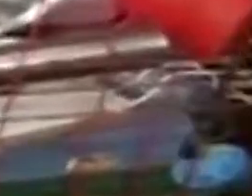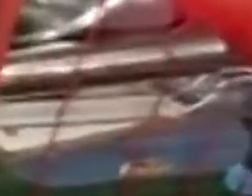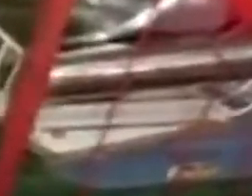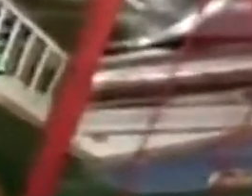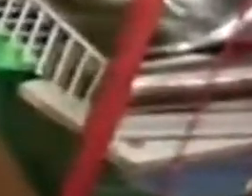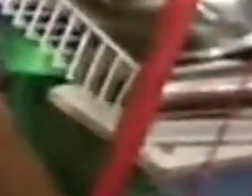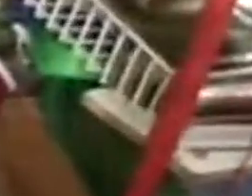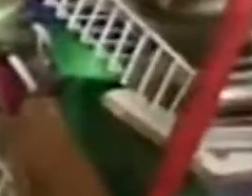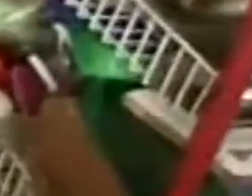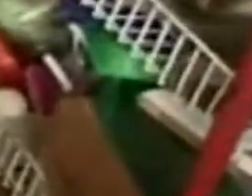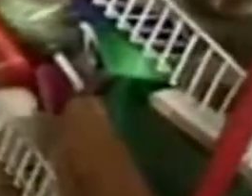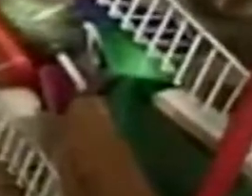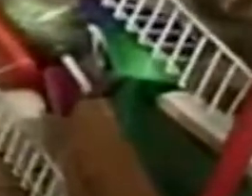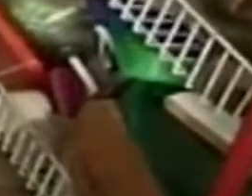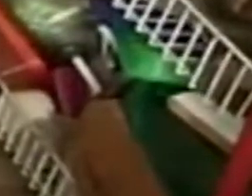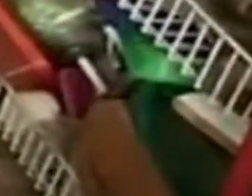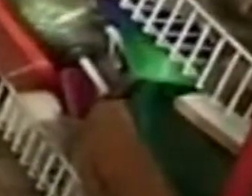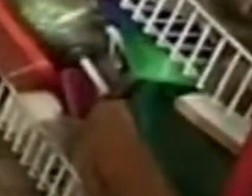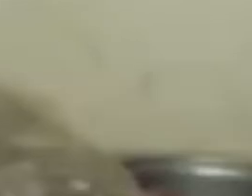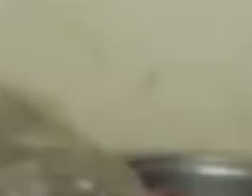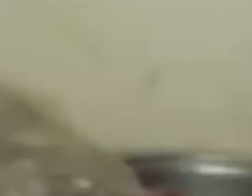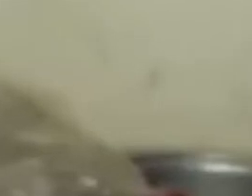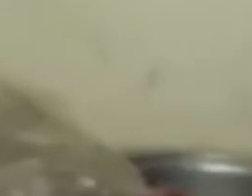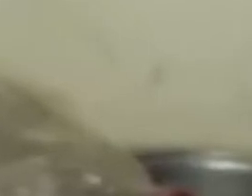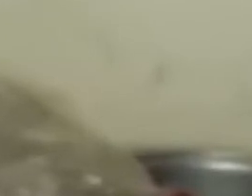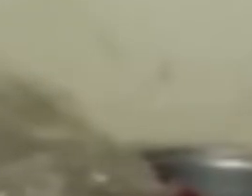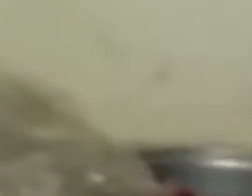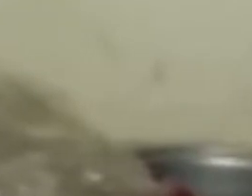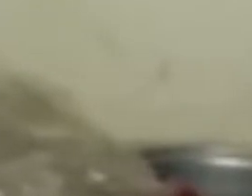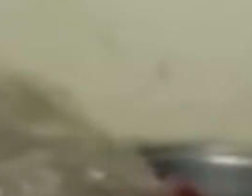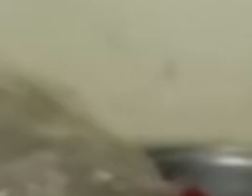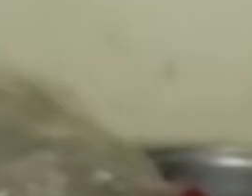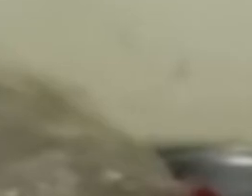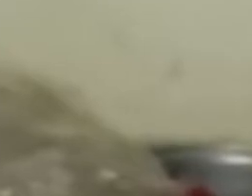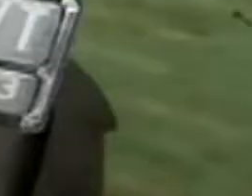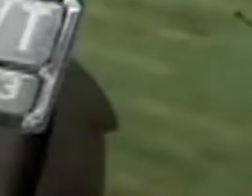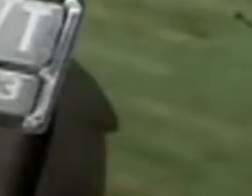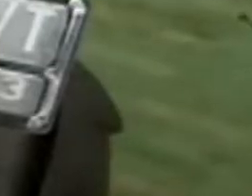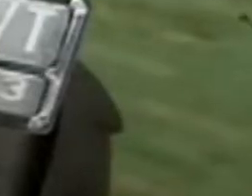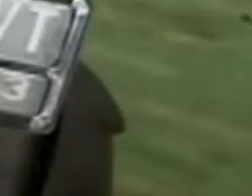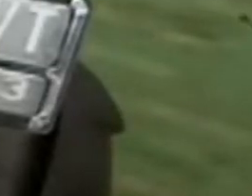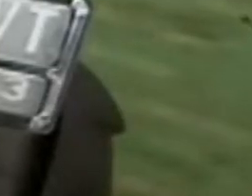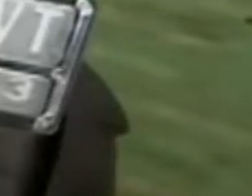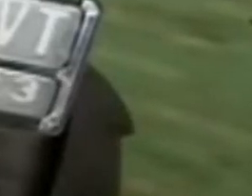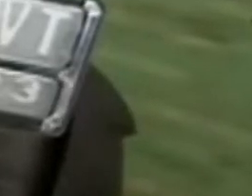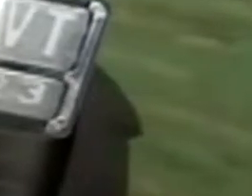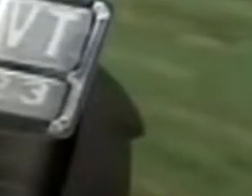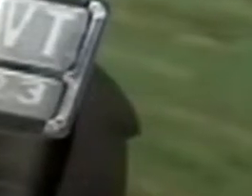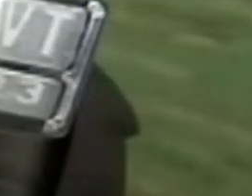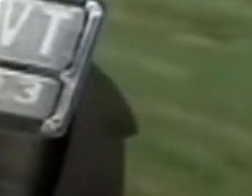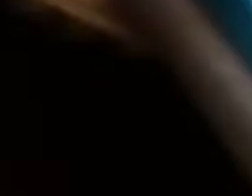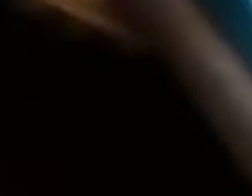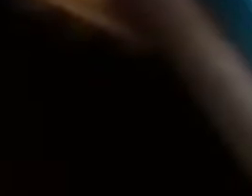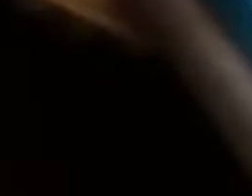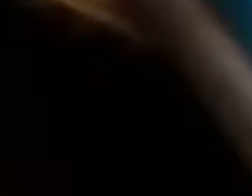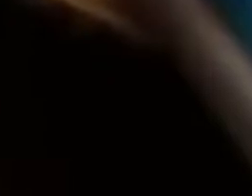Korban yakni Mamudi 35 tahun, Ayu 31 tahun, Selvi 9 tahun, dan Eja 4 tahun. Menurut tetangga, genset mulai